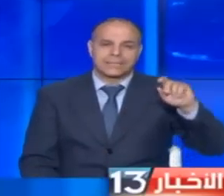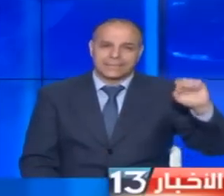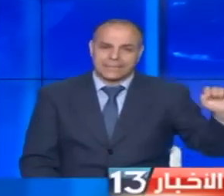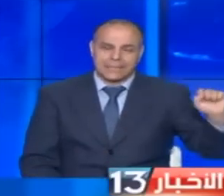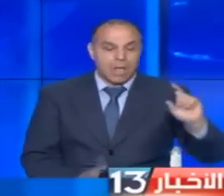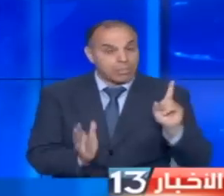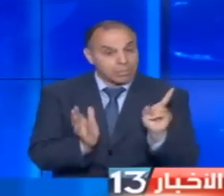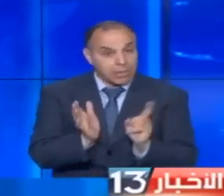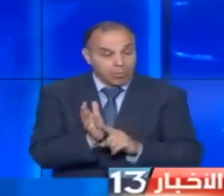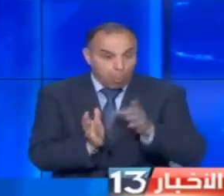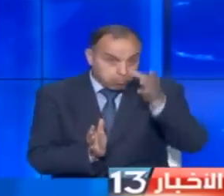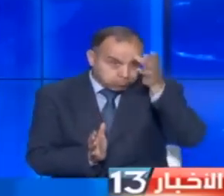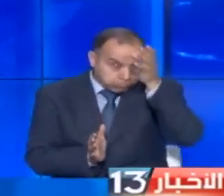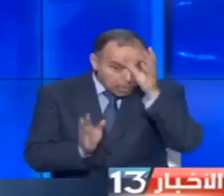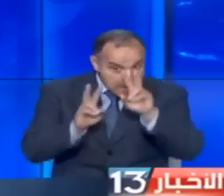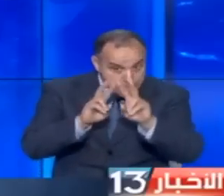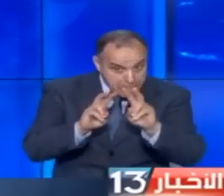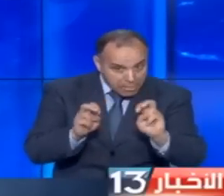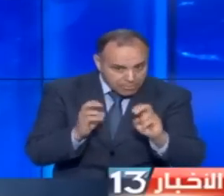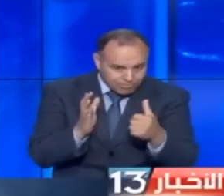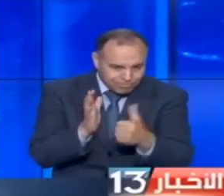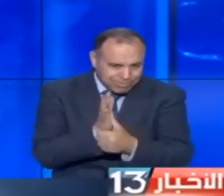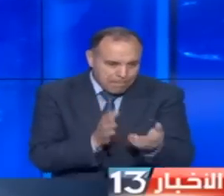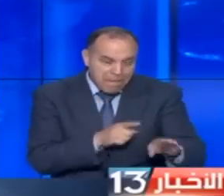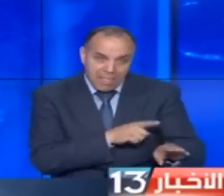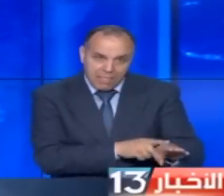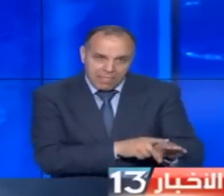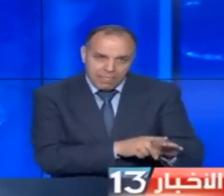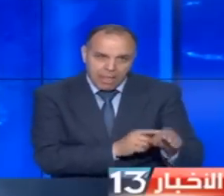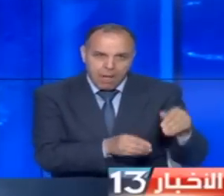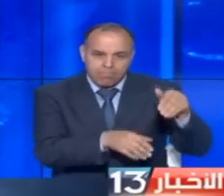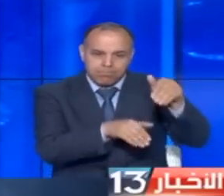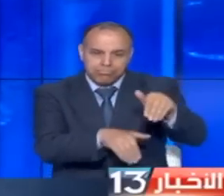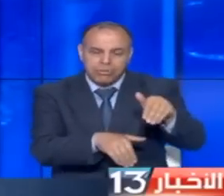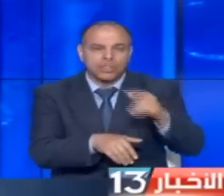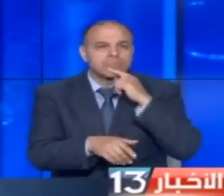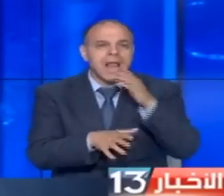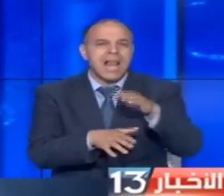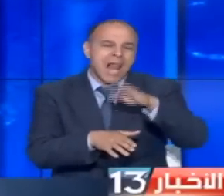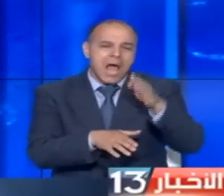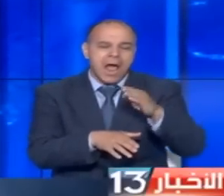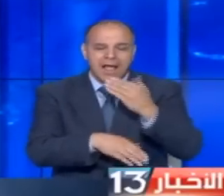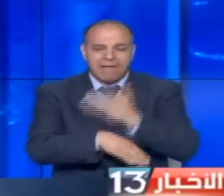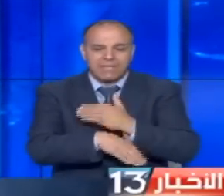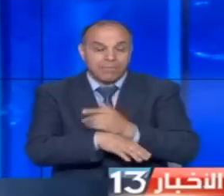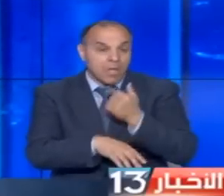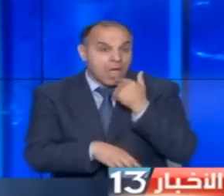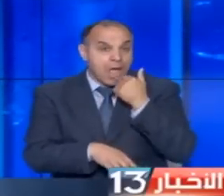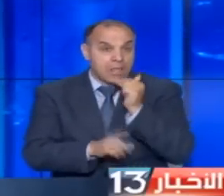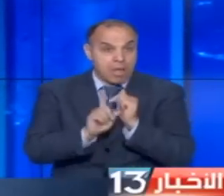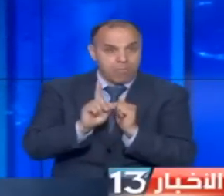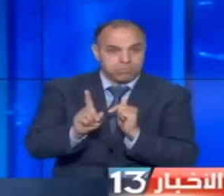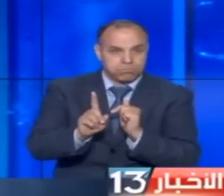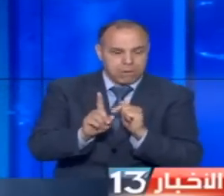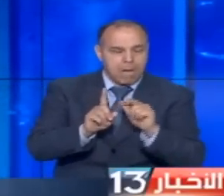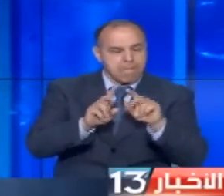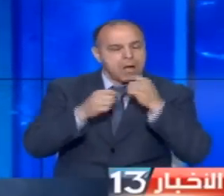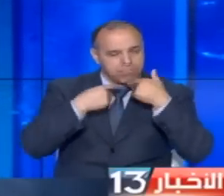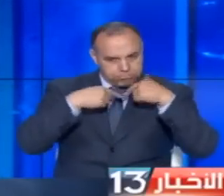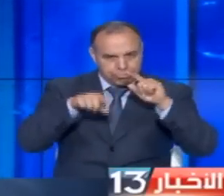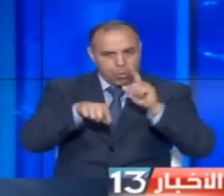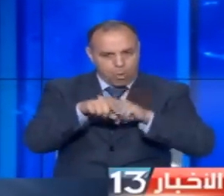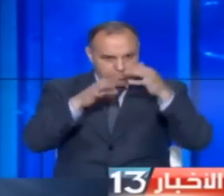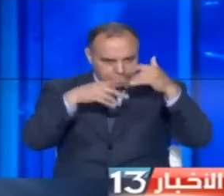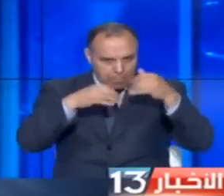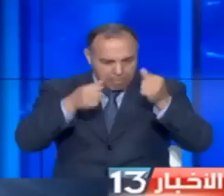التاكد علميا من هويه الجثه التي تشكلت من جبل عربات جاريه وانه سيتم الاعلان عن